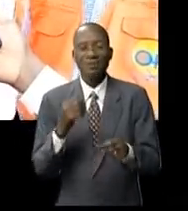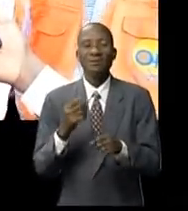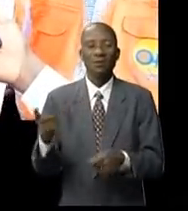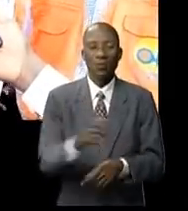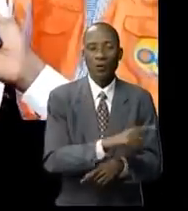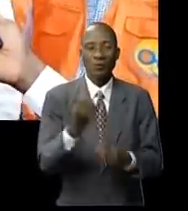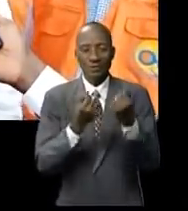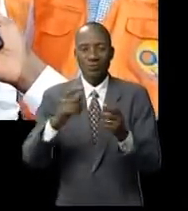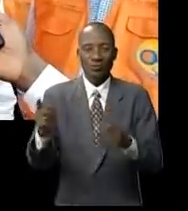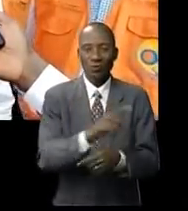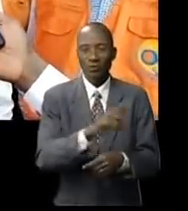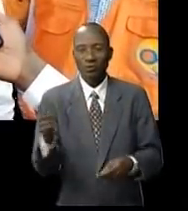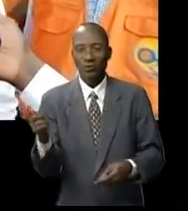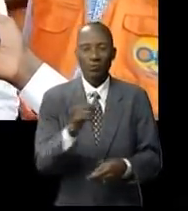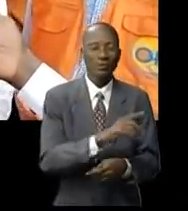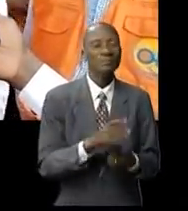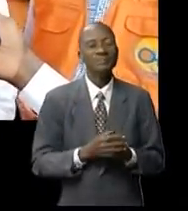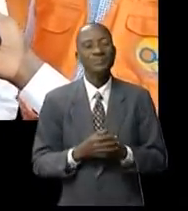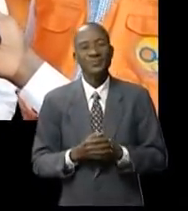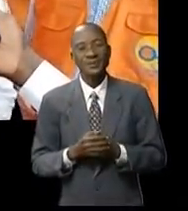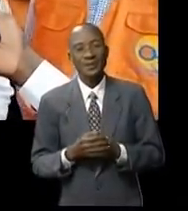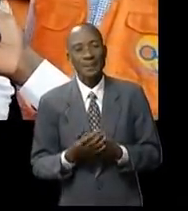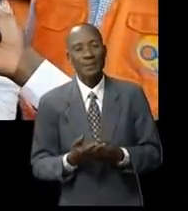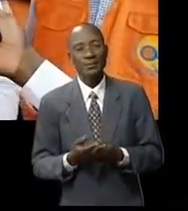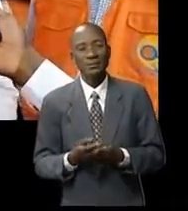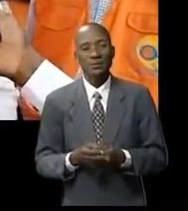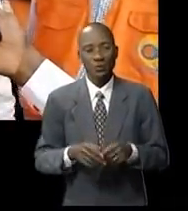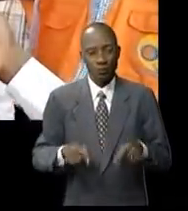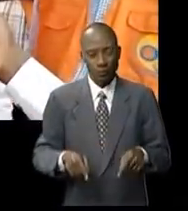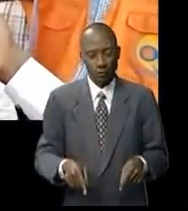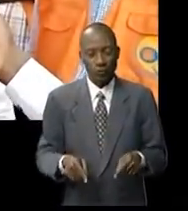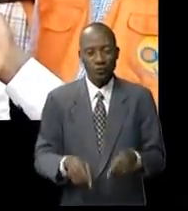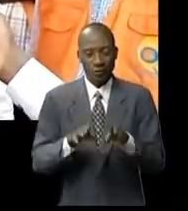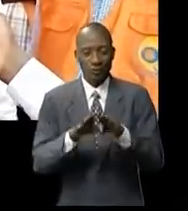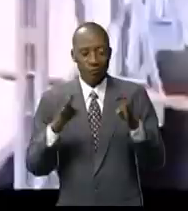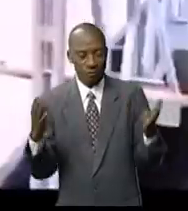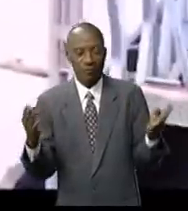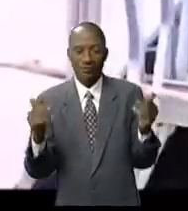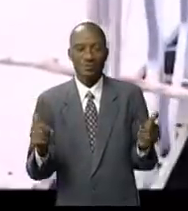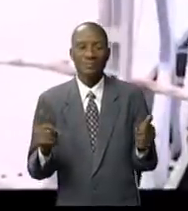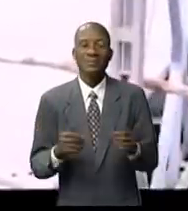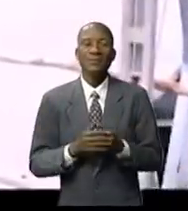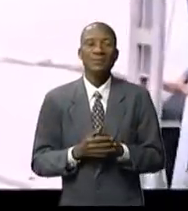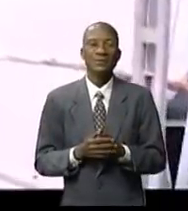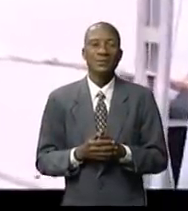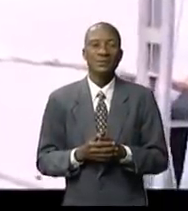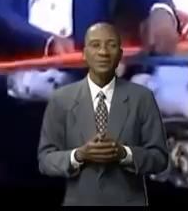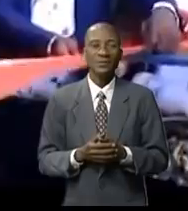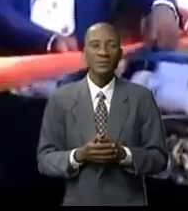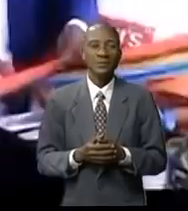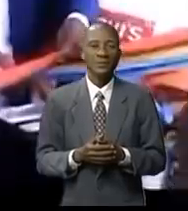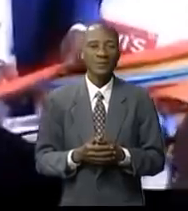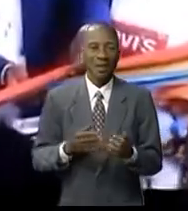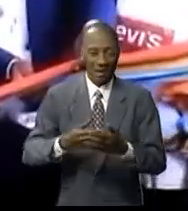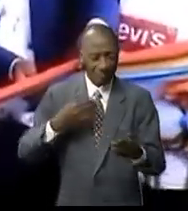pouvoir construire ces ouvrages. Et aujourd'hui, on les a inaugurés par l'exécutif. Avant de procéder à la coupure du